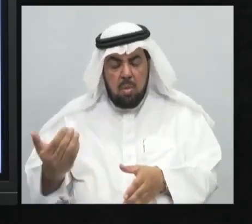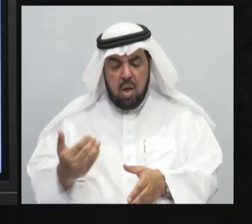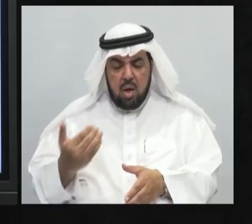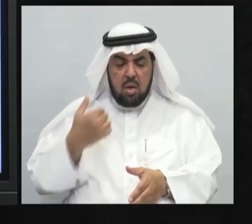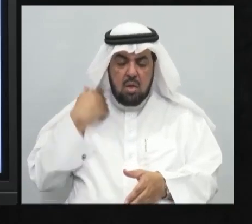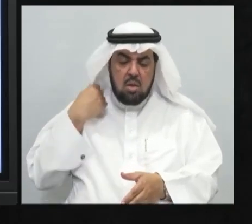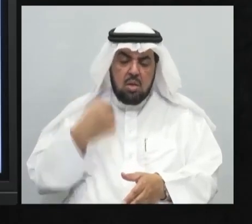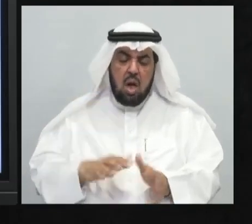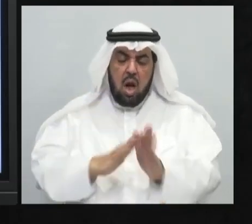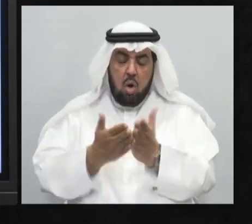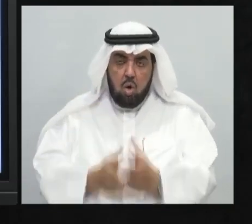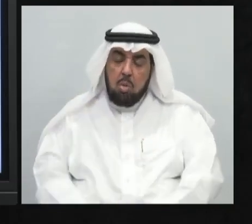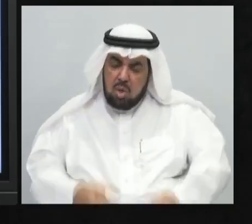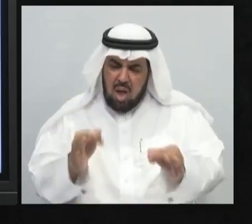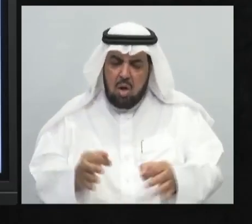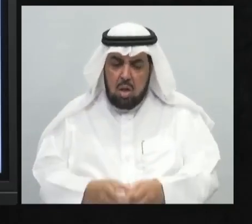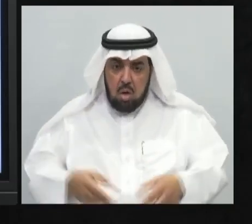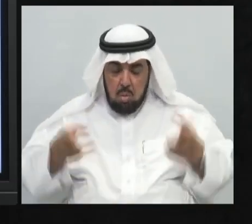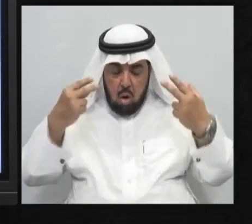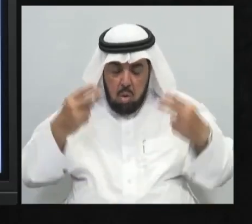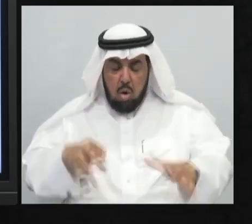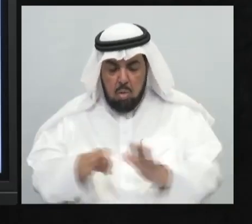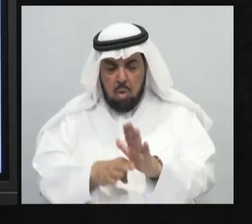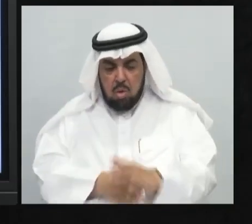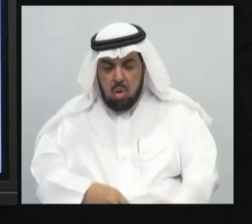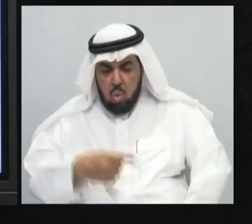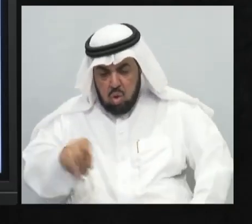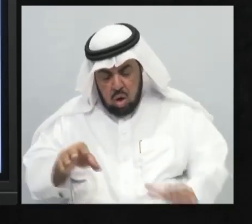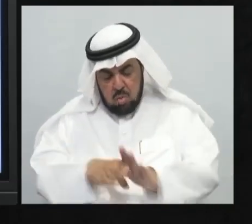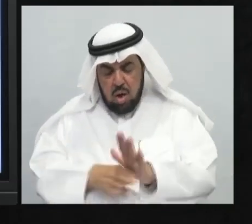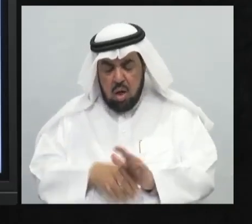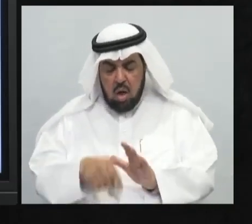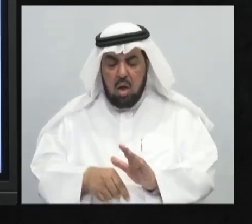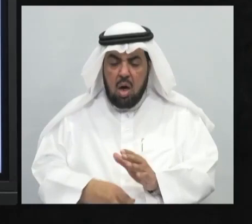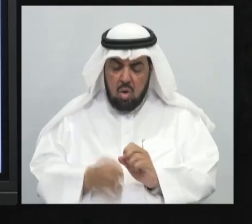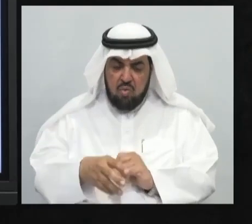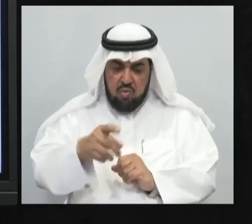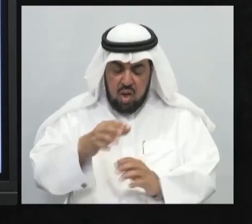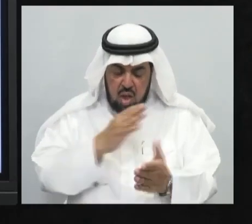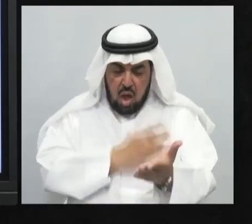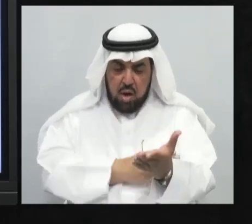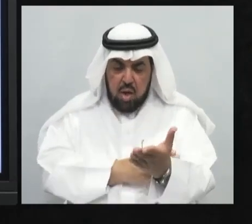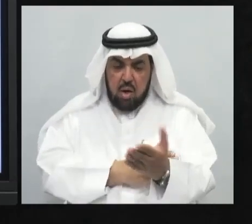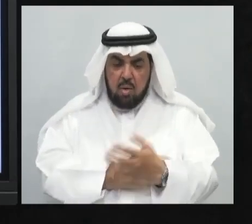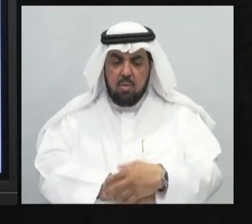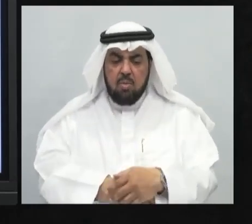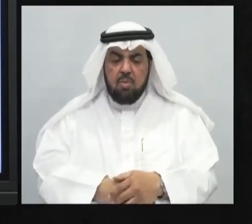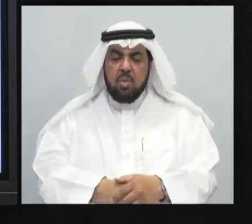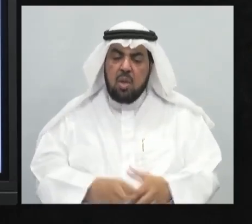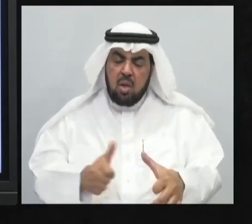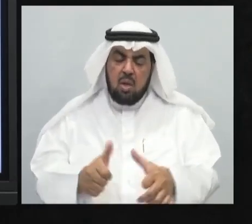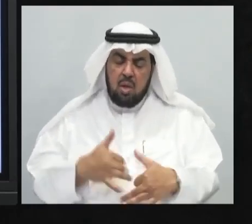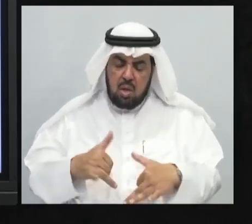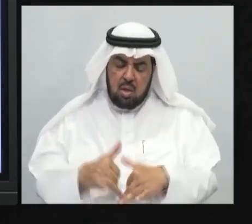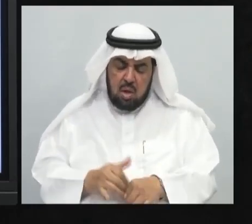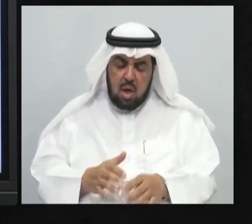لذا المرجع والتاكد من البيانات وصحه البيانات التي اوردتها في التقرير يستطيع عن